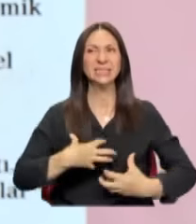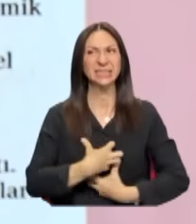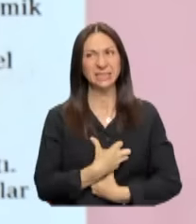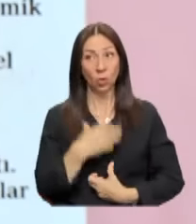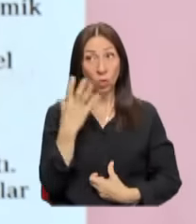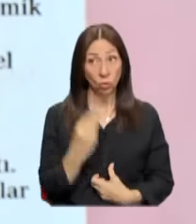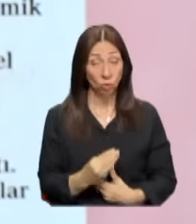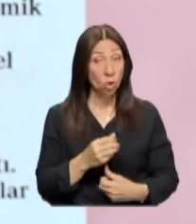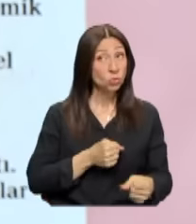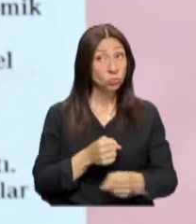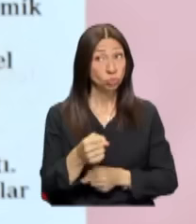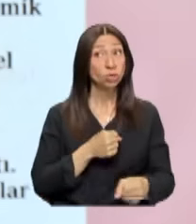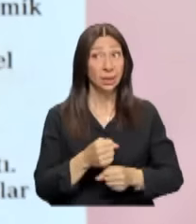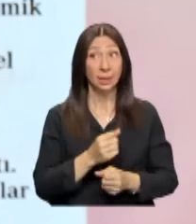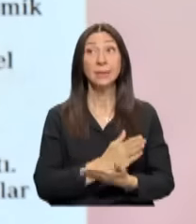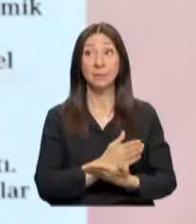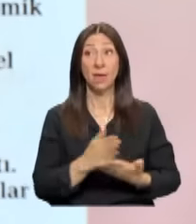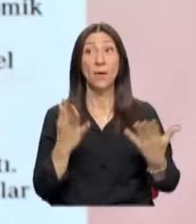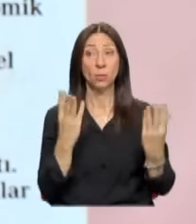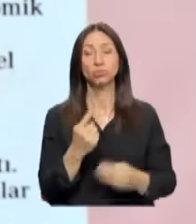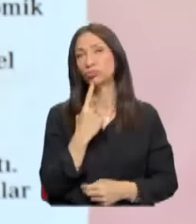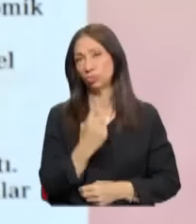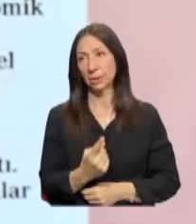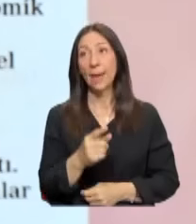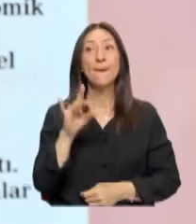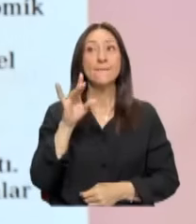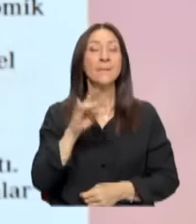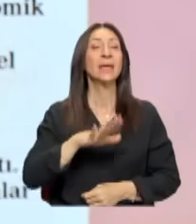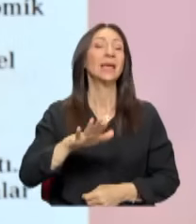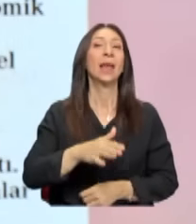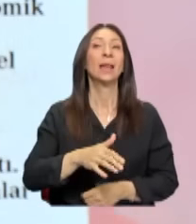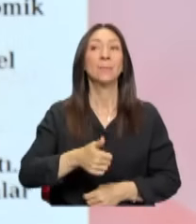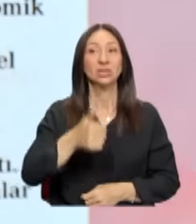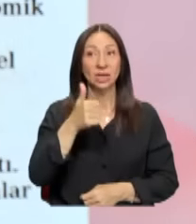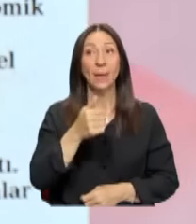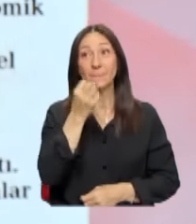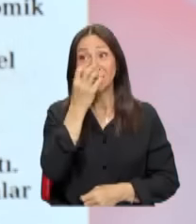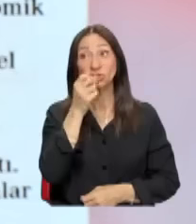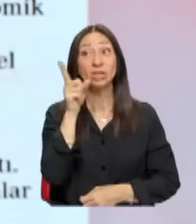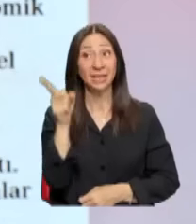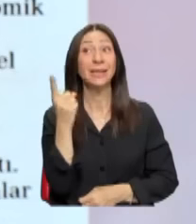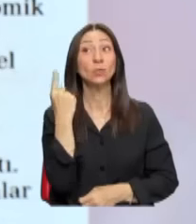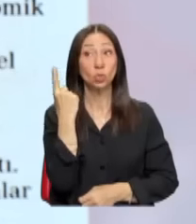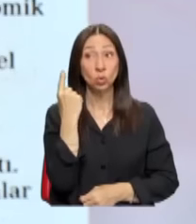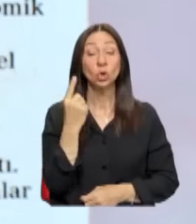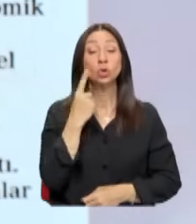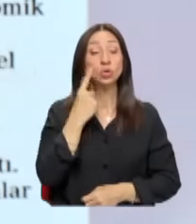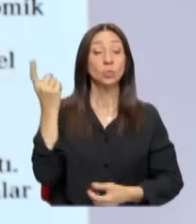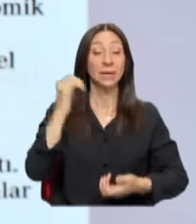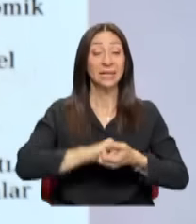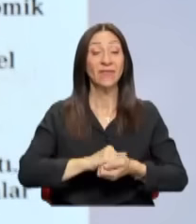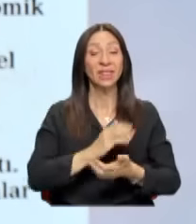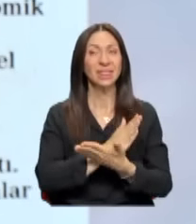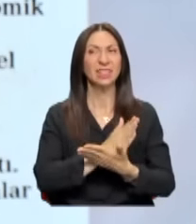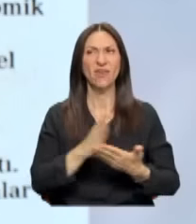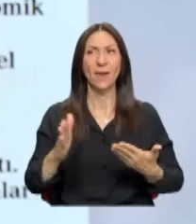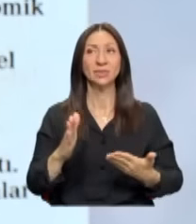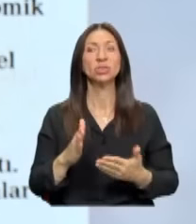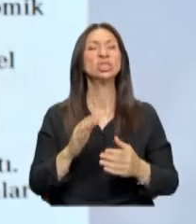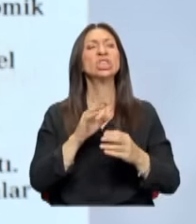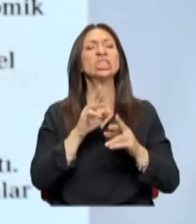olduğunu ve mücadeleyi sürdüreceklerini belirtti. MHP Genel Başkanı Bahçeli de dün, Cumhur İttifakı devam